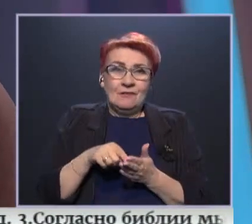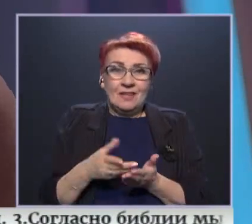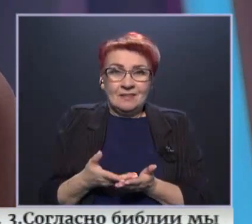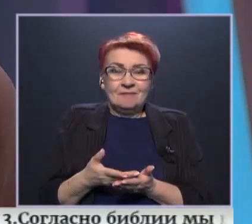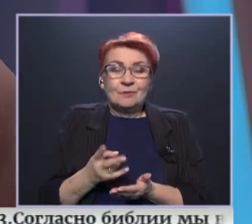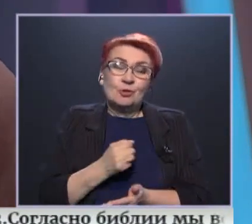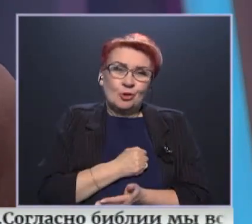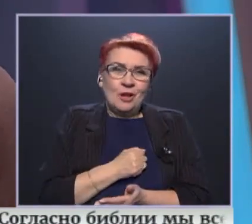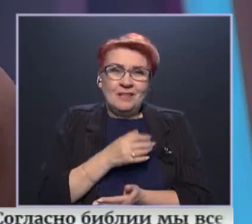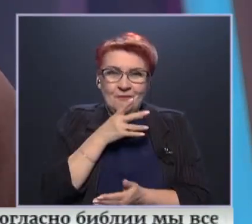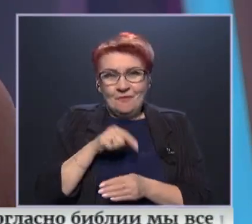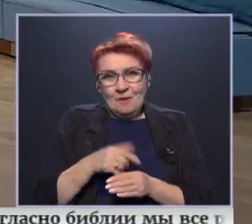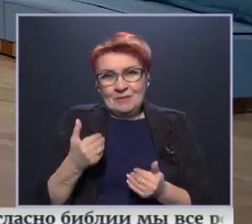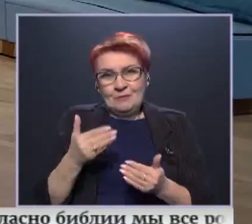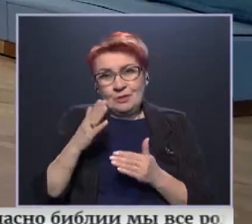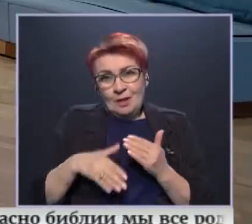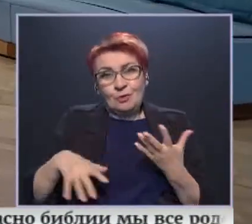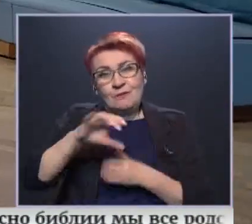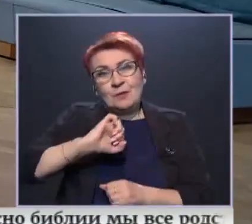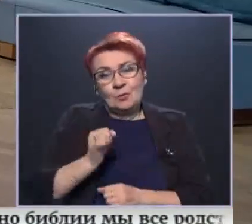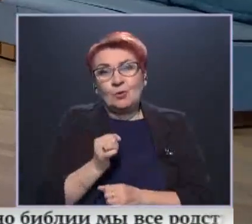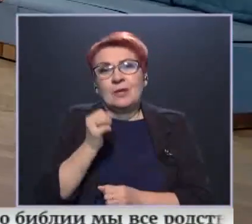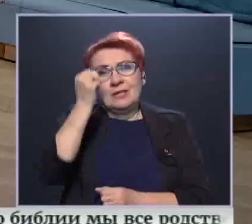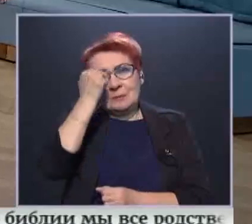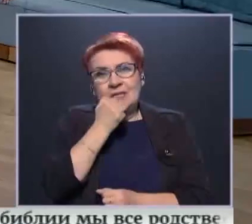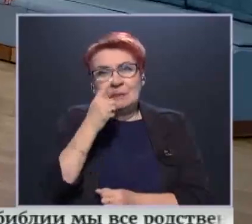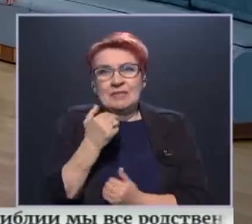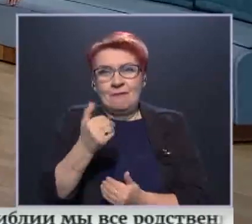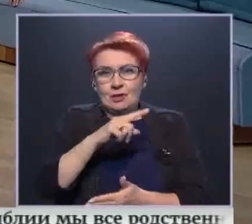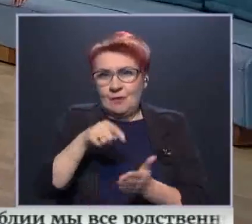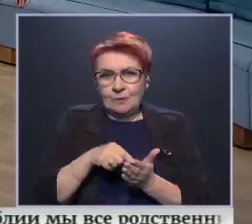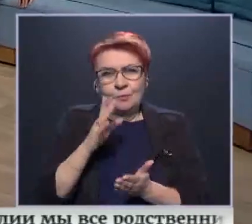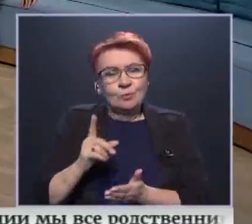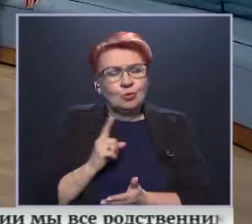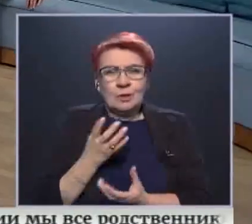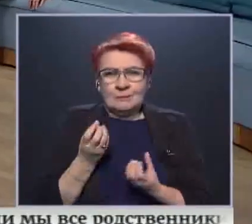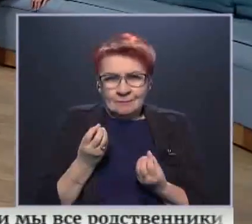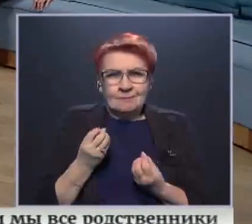время закончилось. Но вам, друзья, спасибо большое за ваши вопросы. С удовольствием будем ждать их